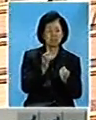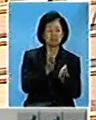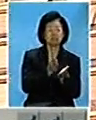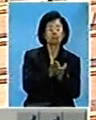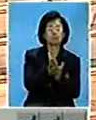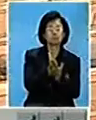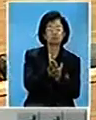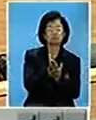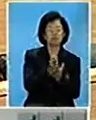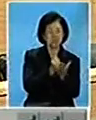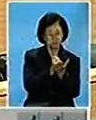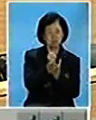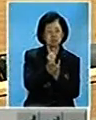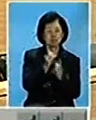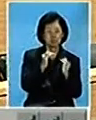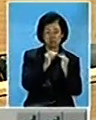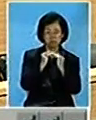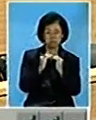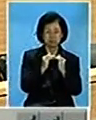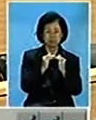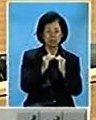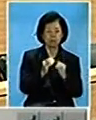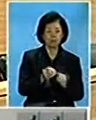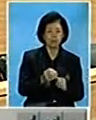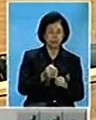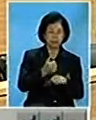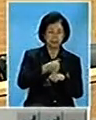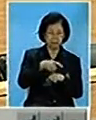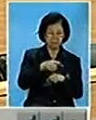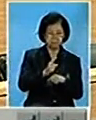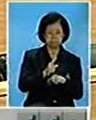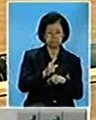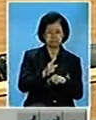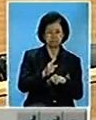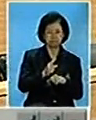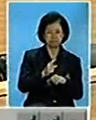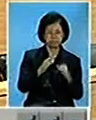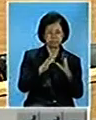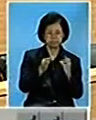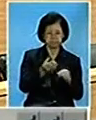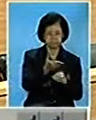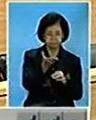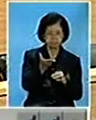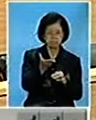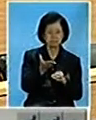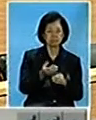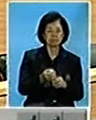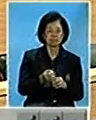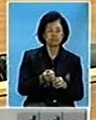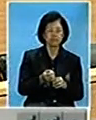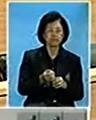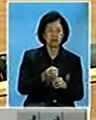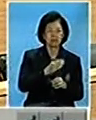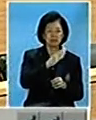รรมท่านประธานครับไปดูได้เลยครับในเรื่องดังกล่าวถ้าห